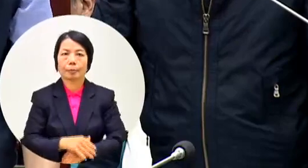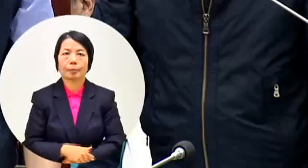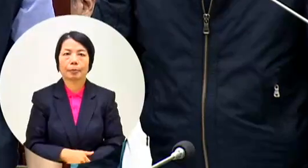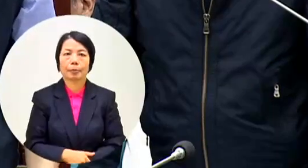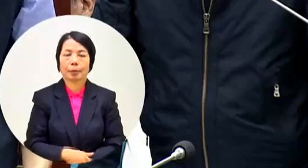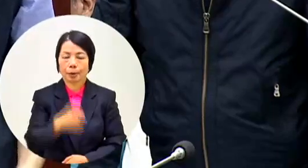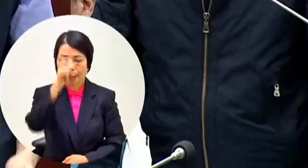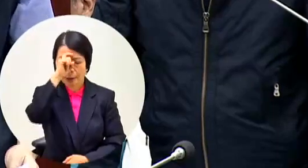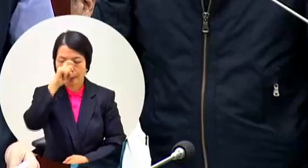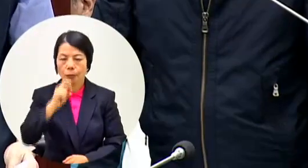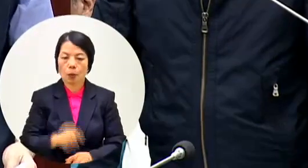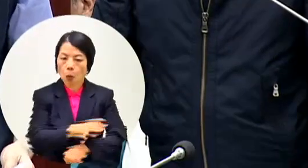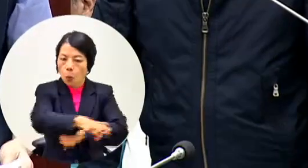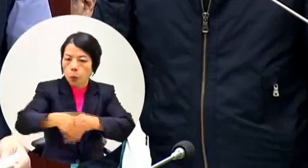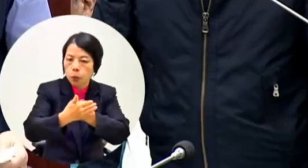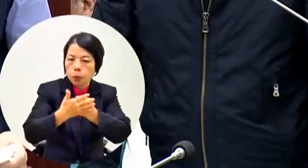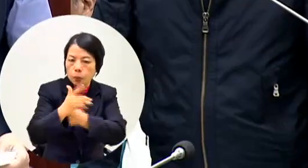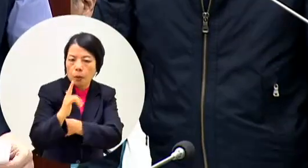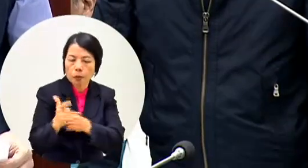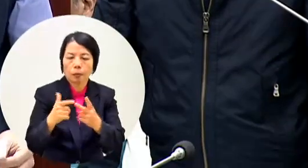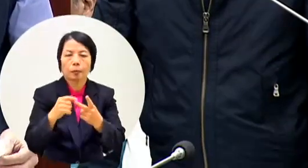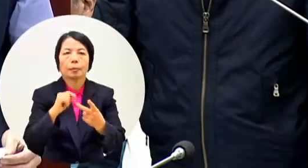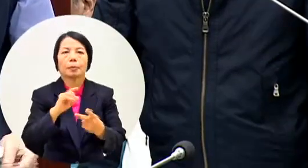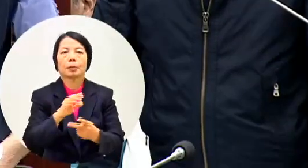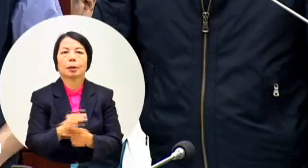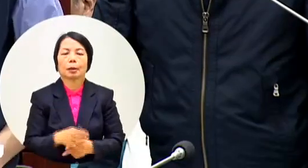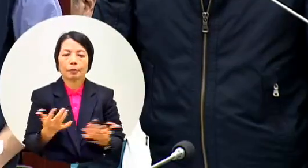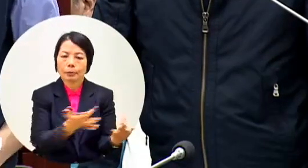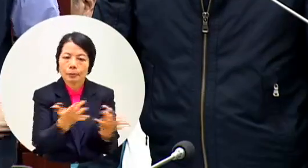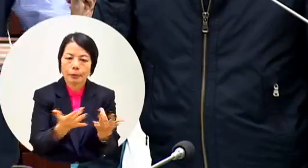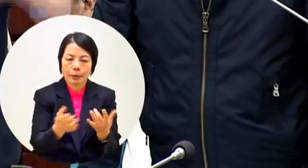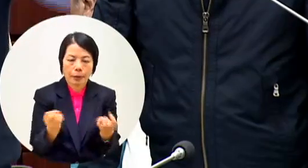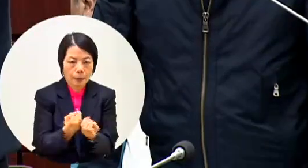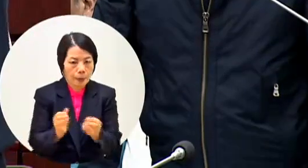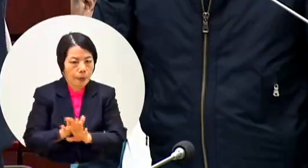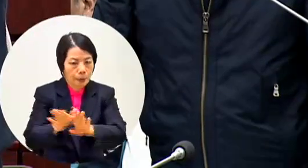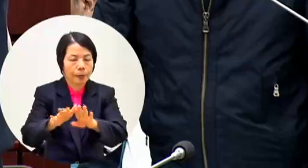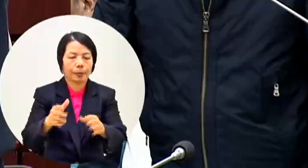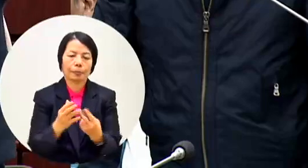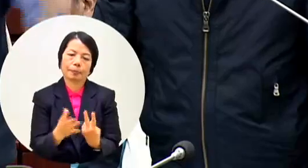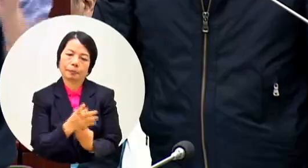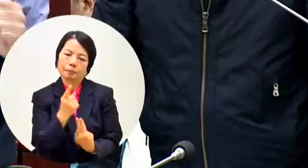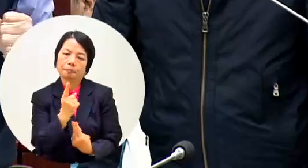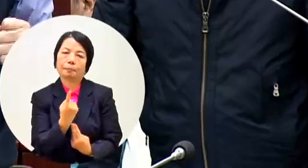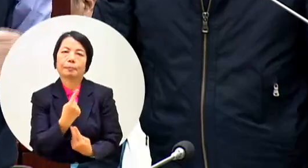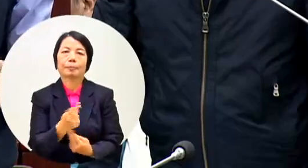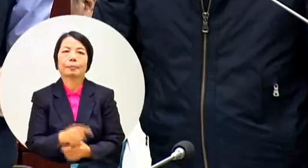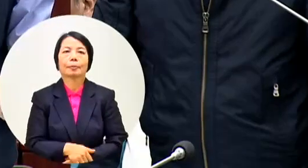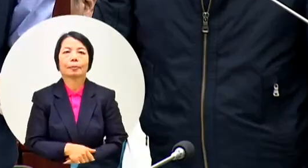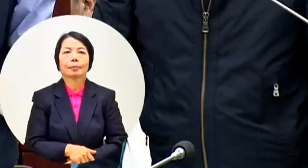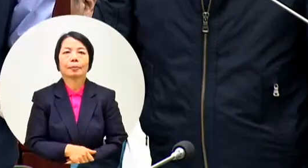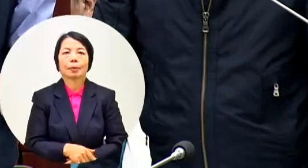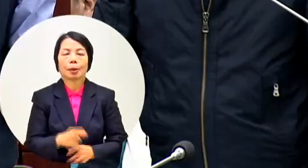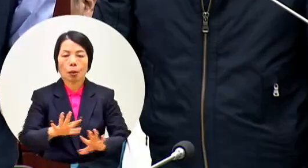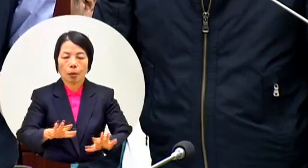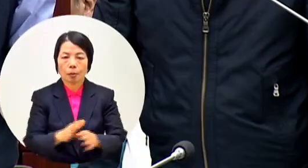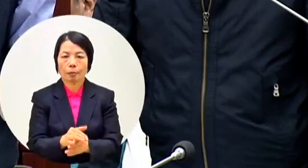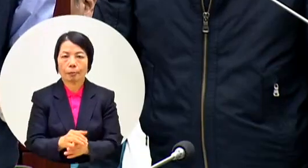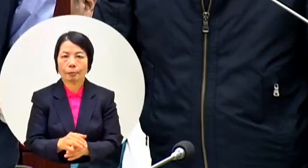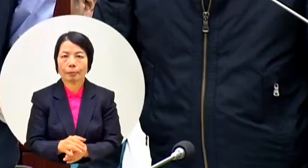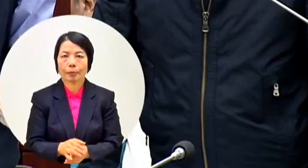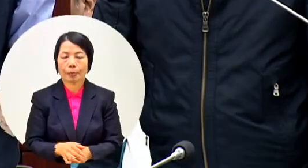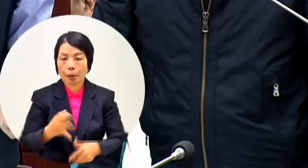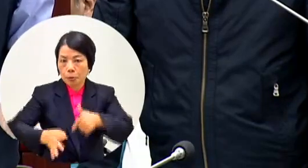业发展能够兼顾，立化工高价值低污染是我们最大的一个目标。但针对这个大社的